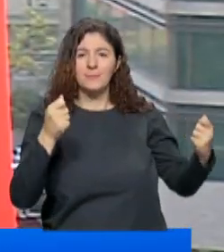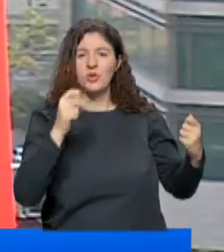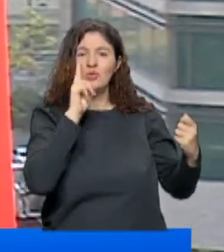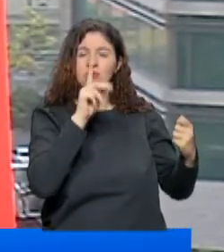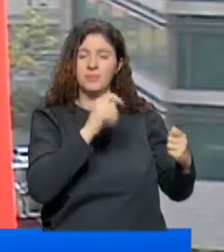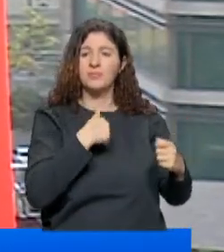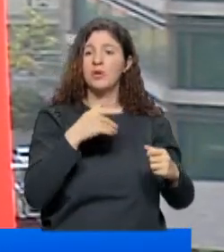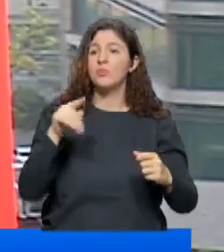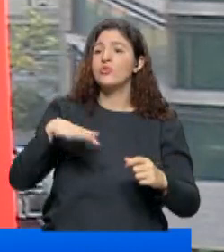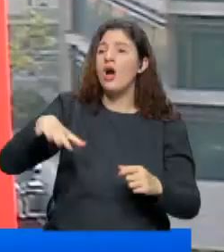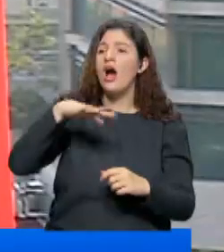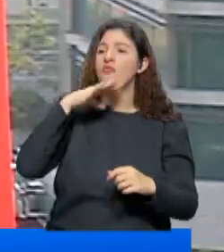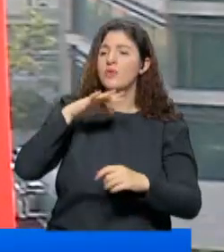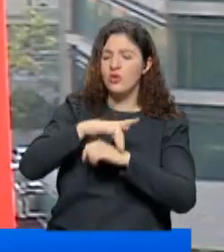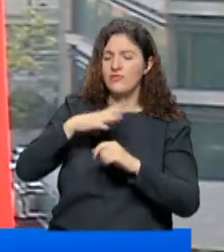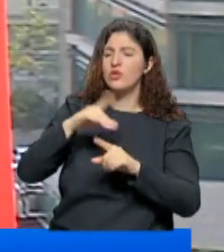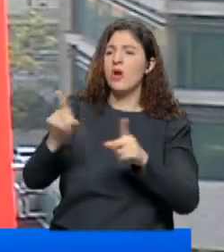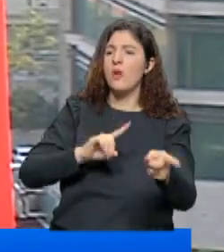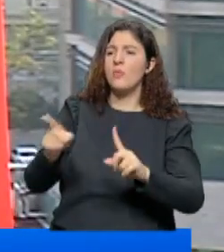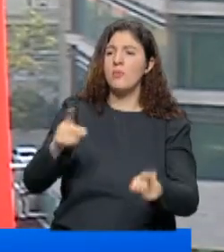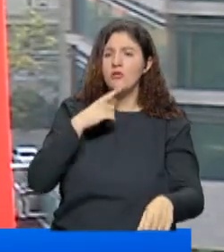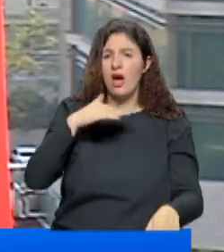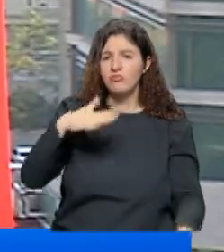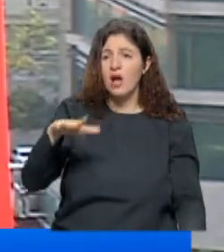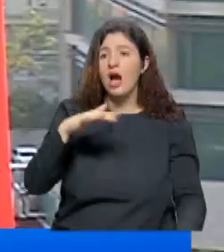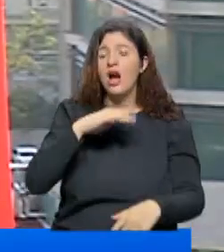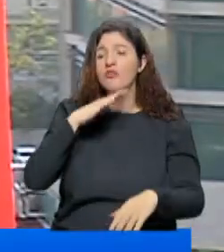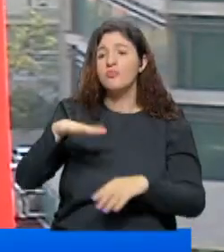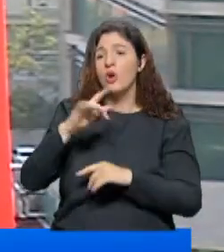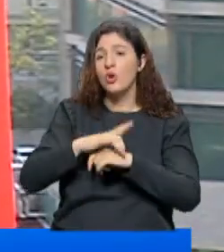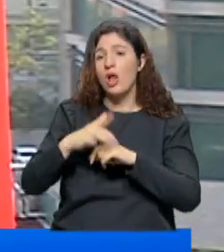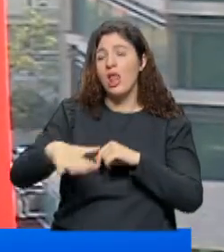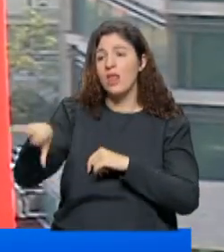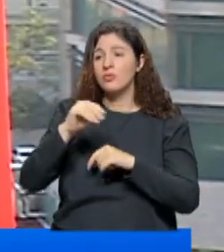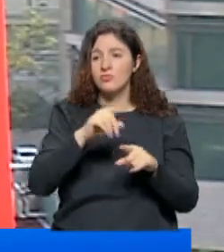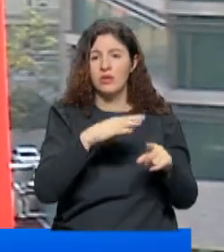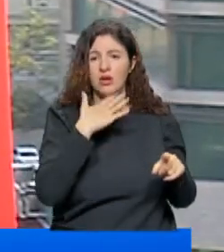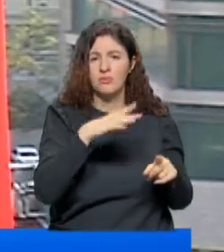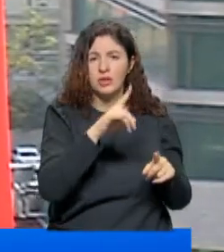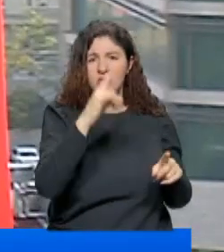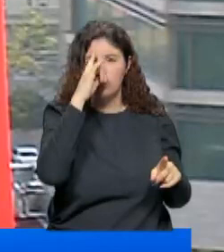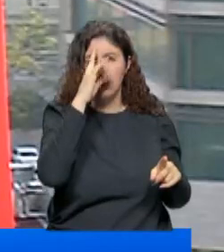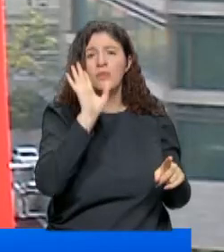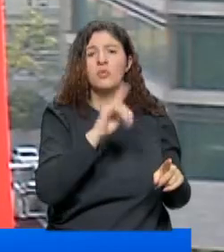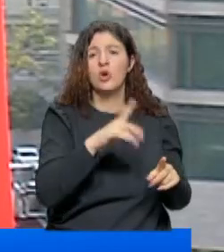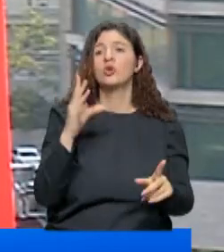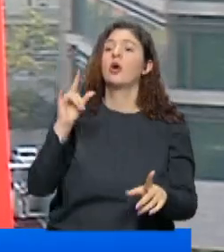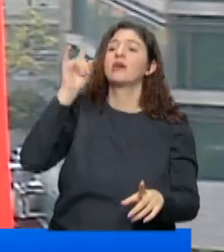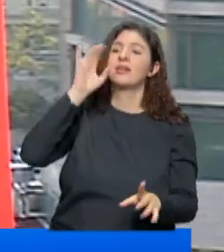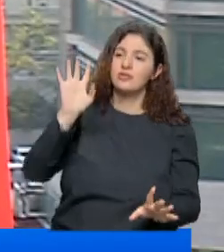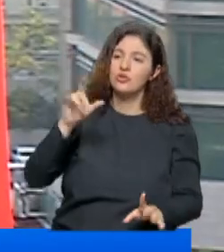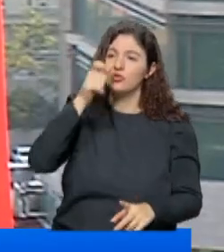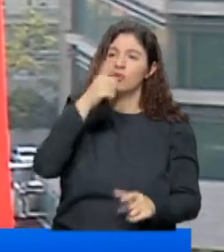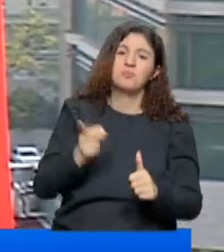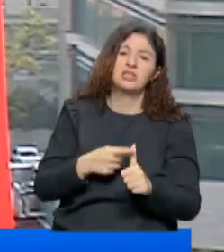Bütün Avrupa ülkeleri var. Avrupa şöyle böyle diyor. Avrupa ülkeleri alttakiler. Bu tabloya göre Avrupa Türkiye'yi kıskanmıyor mu? Çok kıskanır çünkü